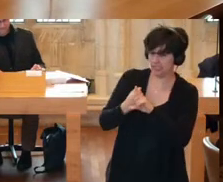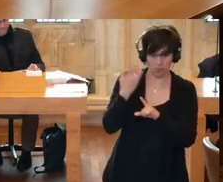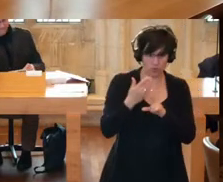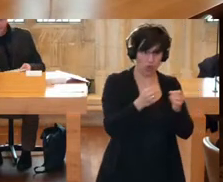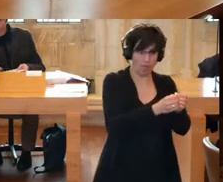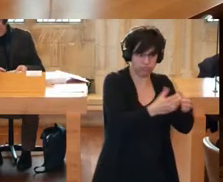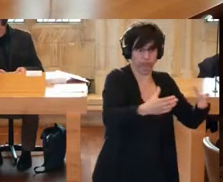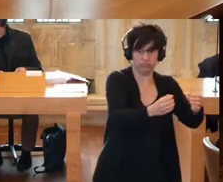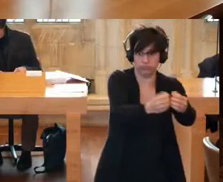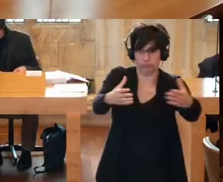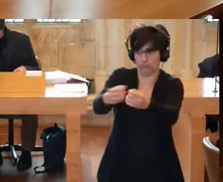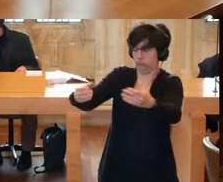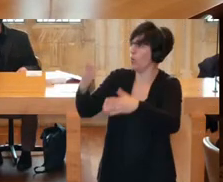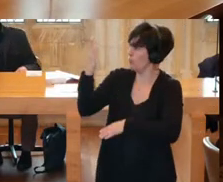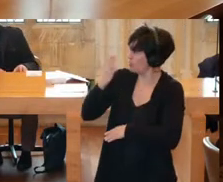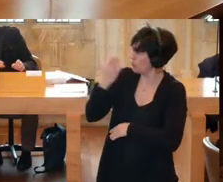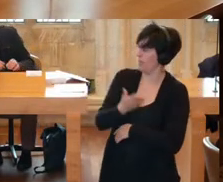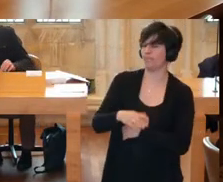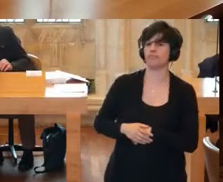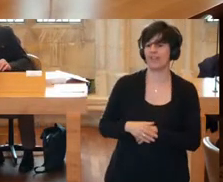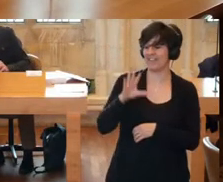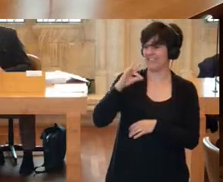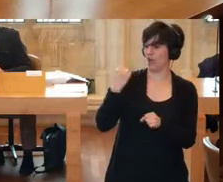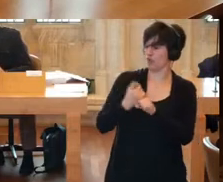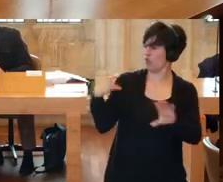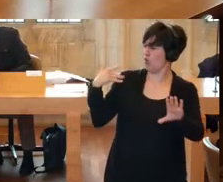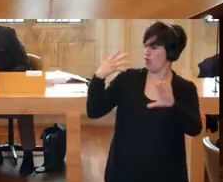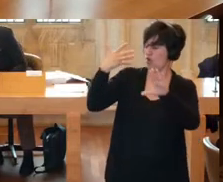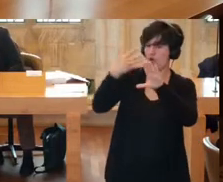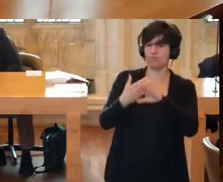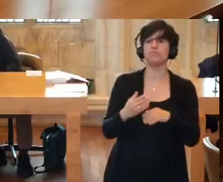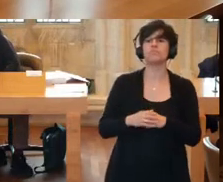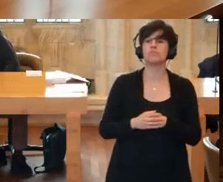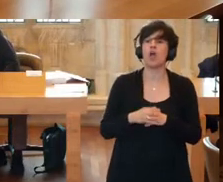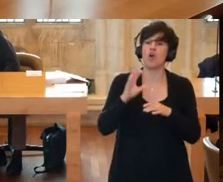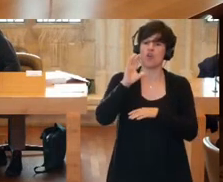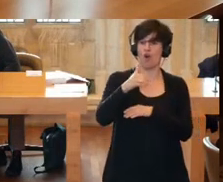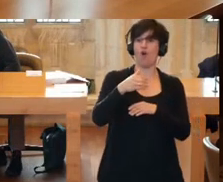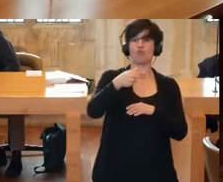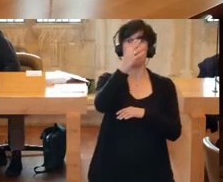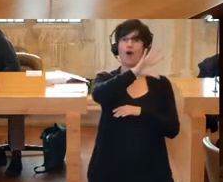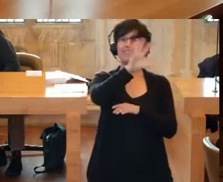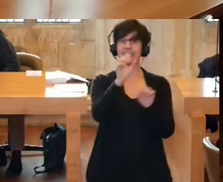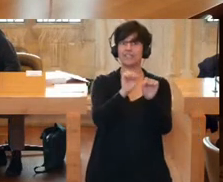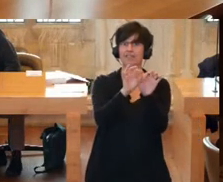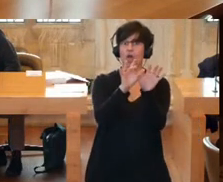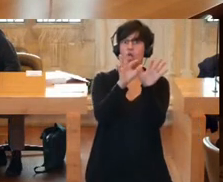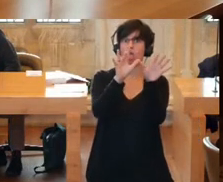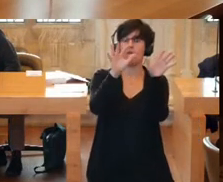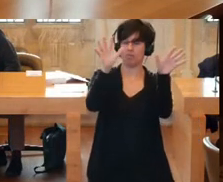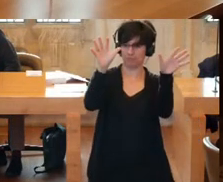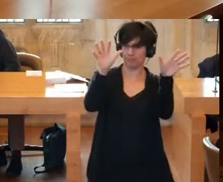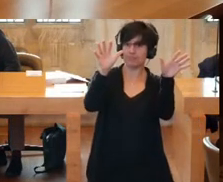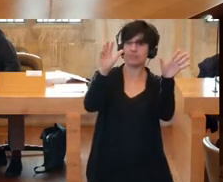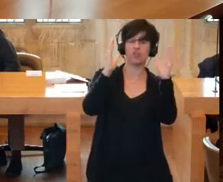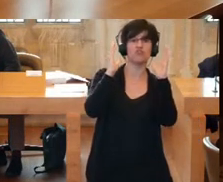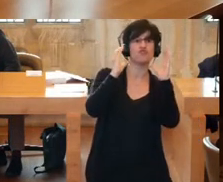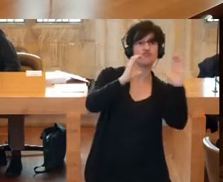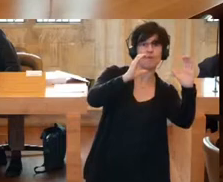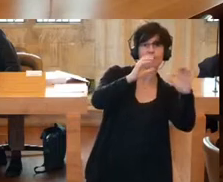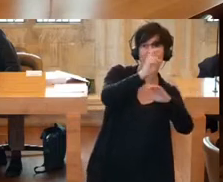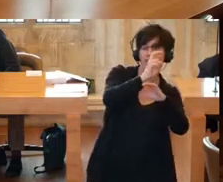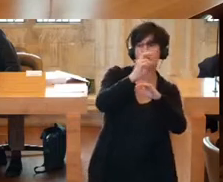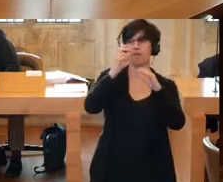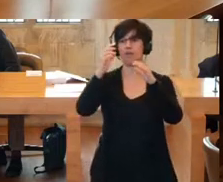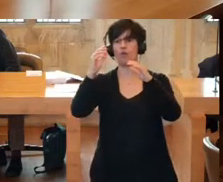ville. Voilà 50 ans, alors que Caen se développait au nord avec l'urbanisation du chemin vert et de la folie couvre-chef, Franck Dincombe